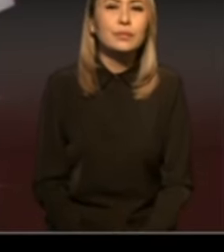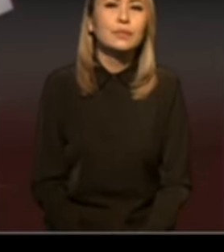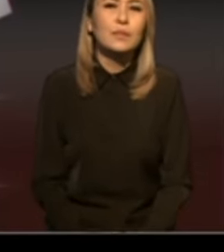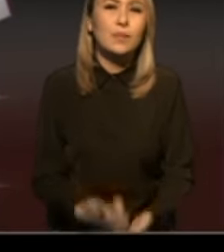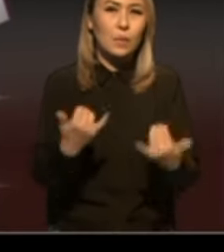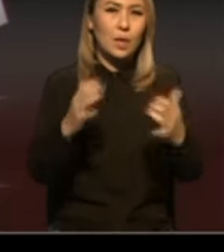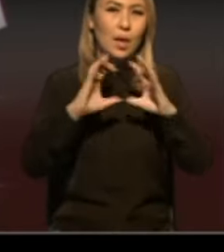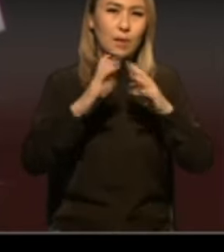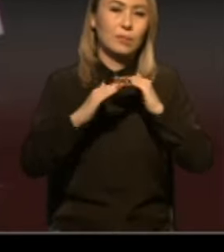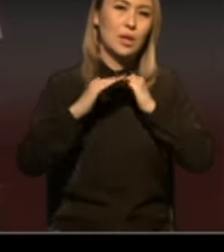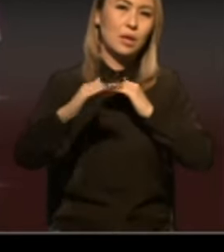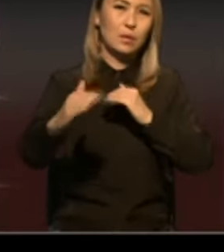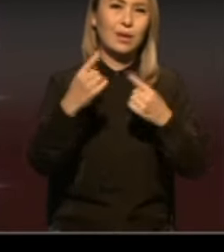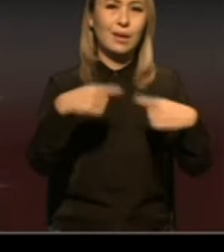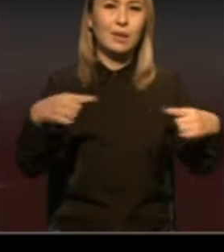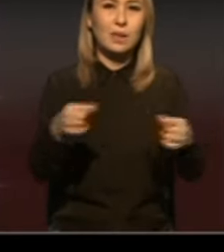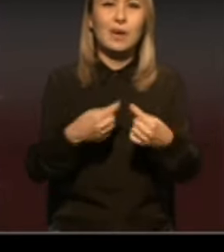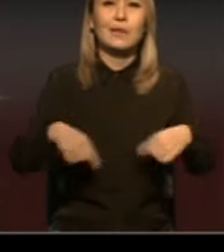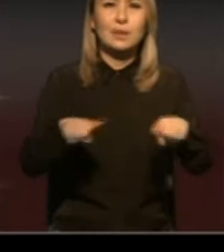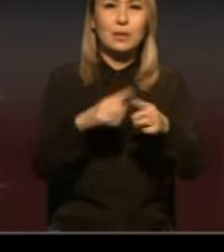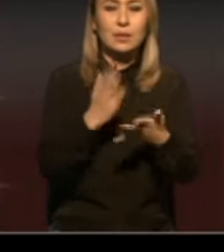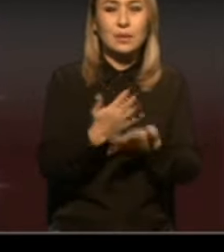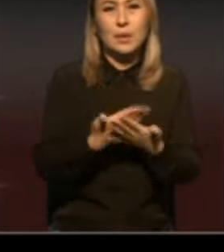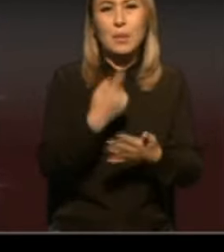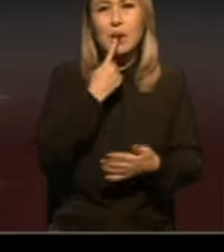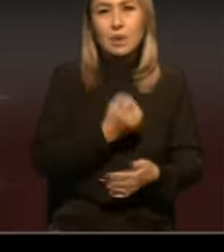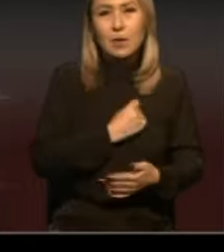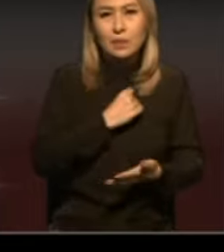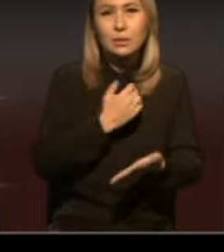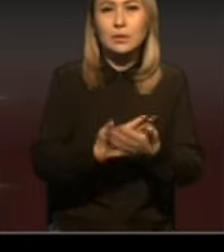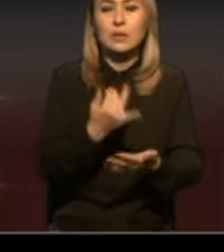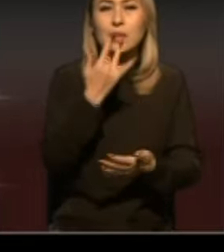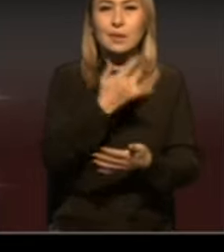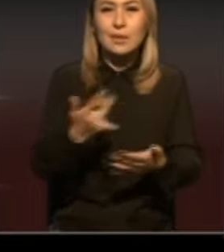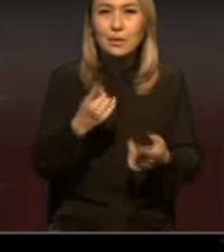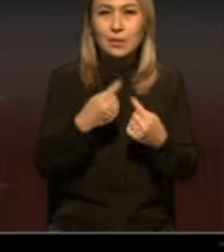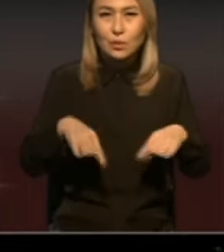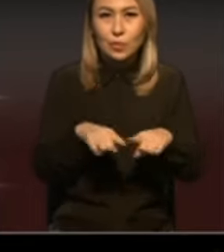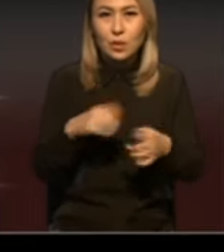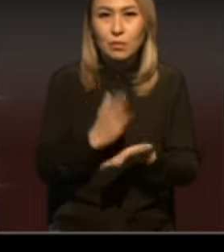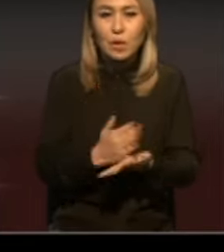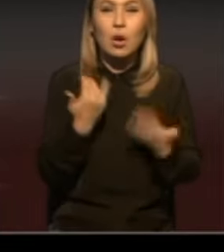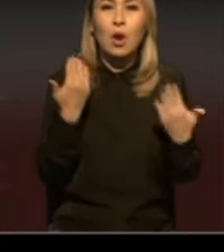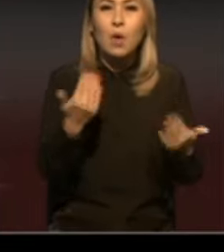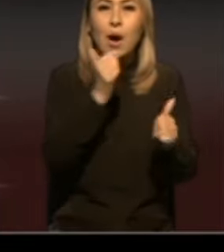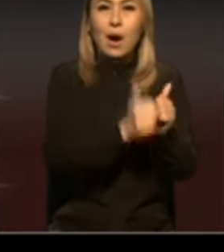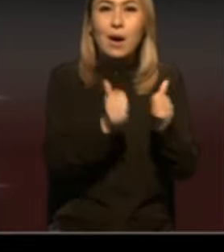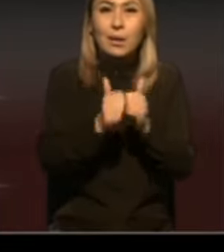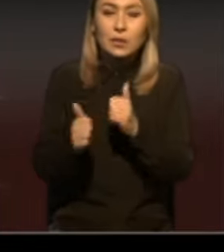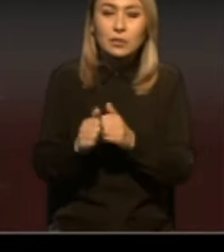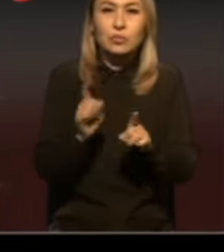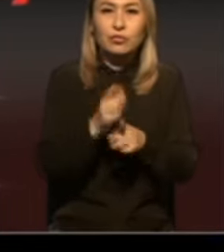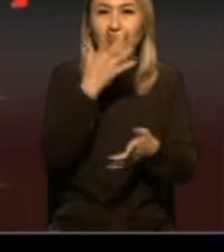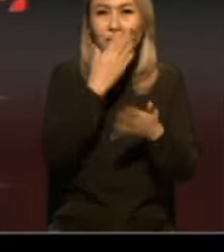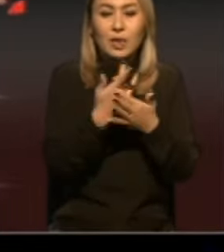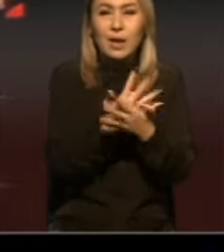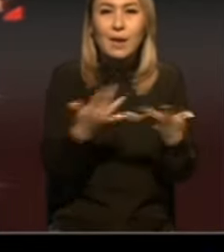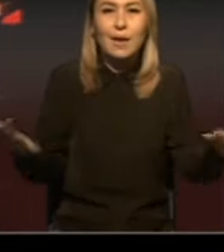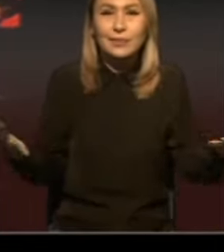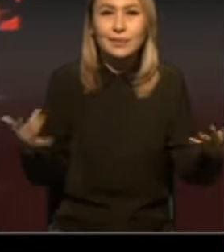әлемдік аренада әртүрлі ұйымдар бар ғой. Әскери ұйымдар бар, басқа да ұйымдар, саяси ұйымдар бар. Бірақ олардың әрқайсының салмағы